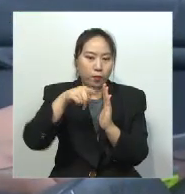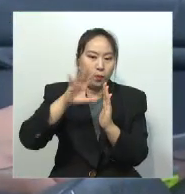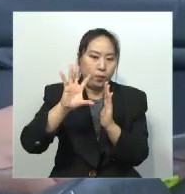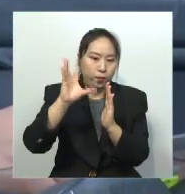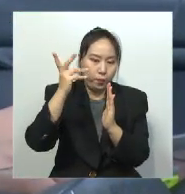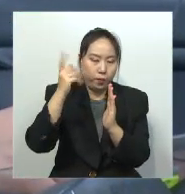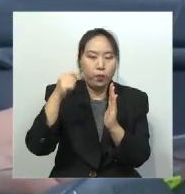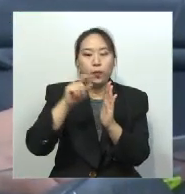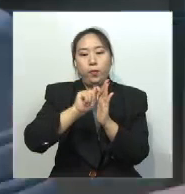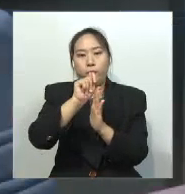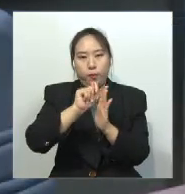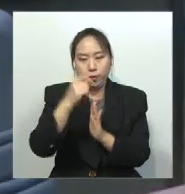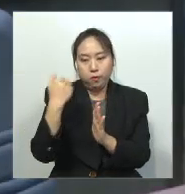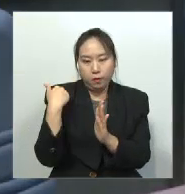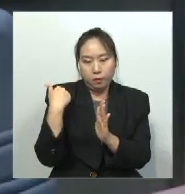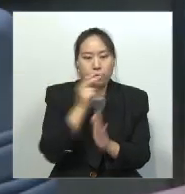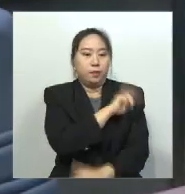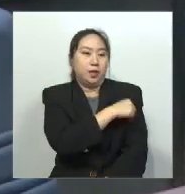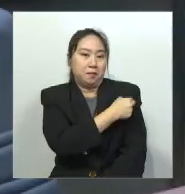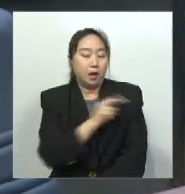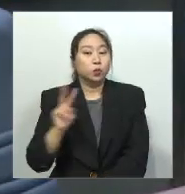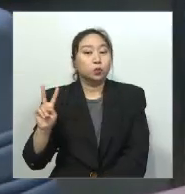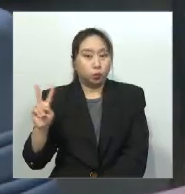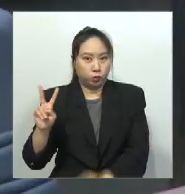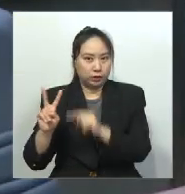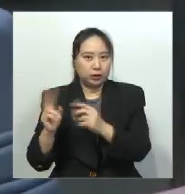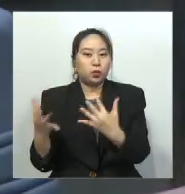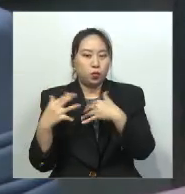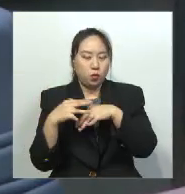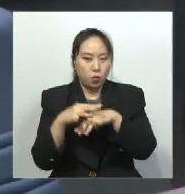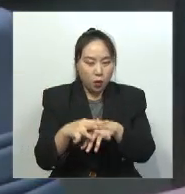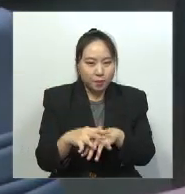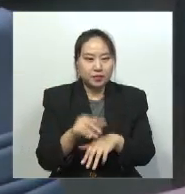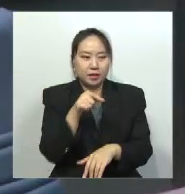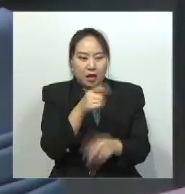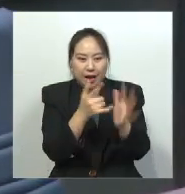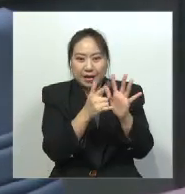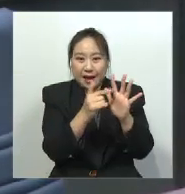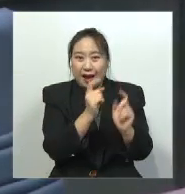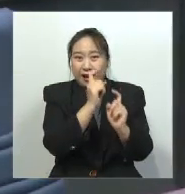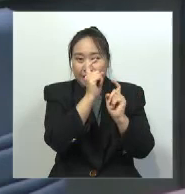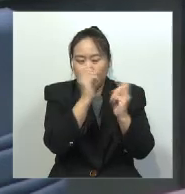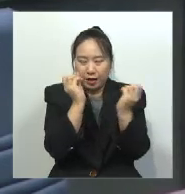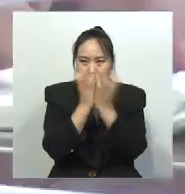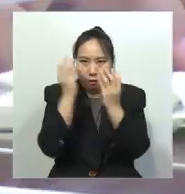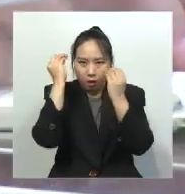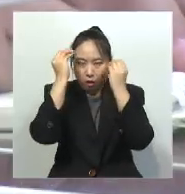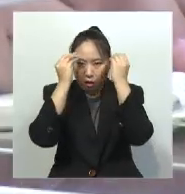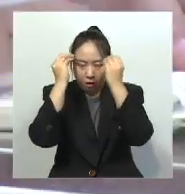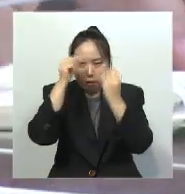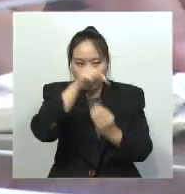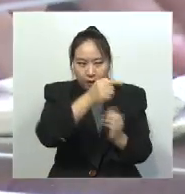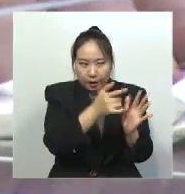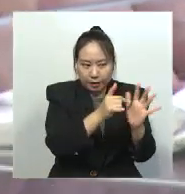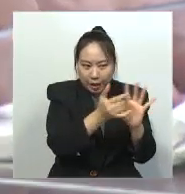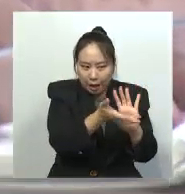ษณุโลกและจังหวัดตากโดยมีแพทย์2รายนะคะเข้าร่วมสมคบนำวัตถุออกฤทธิ์ต่อจิตประสาทประเภท2